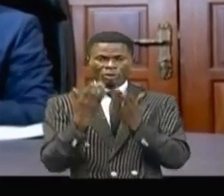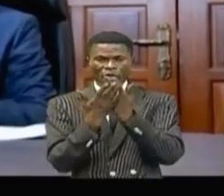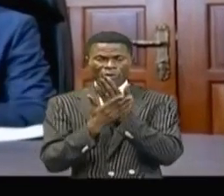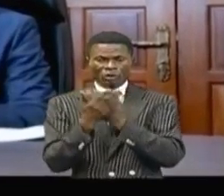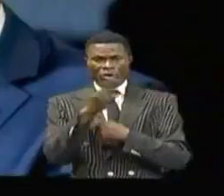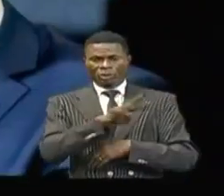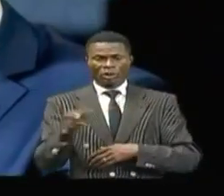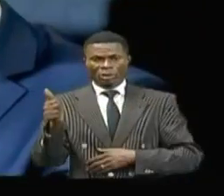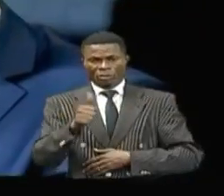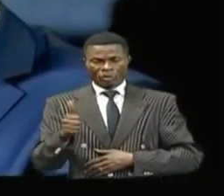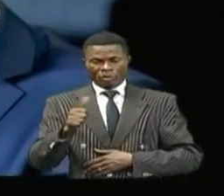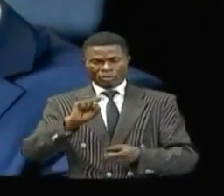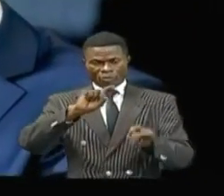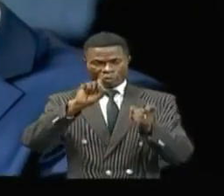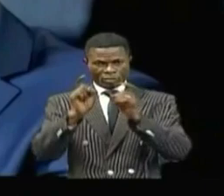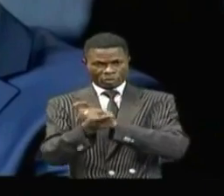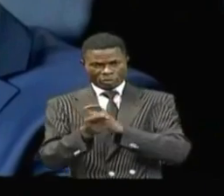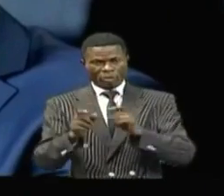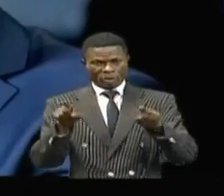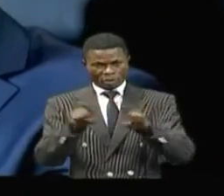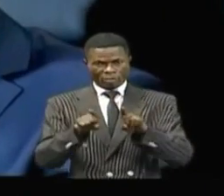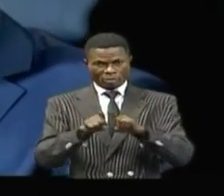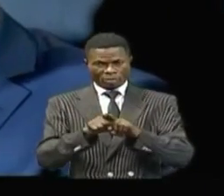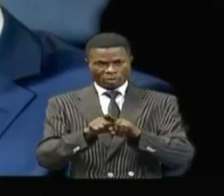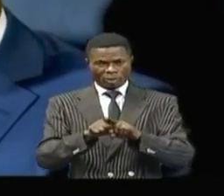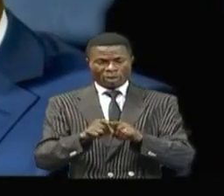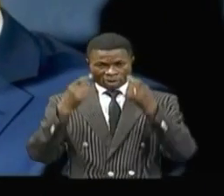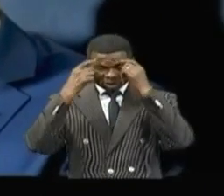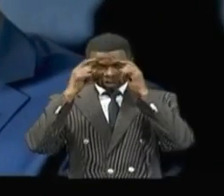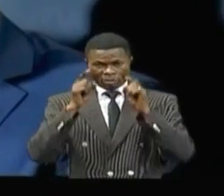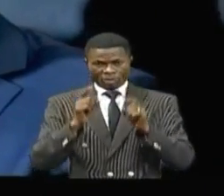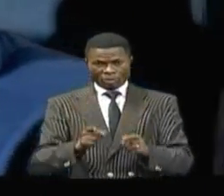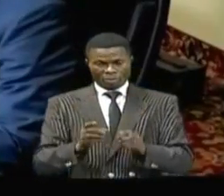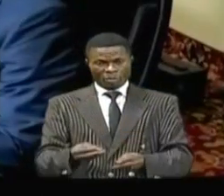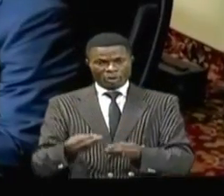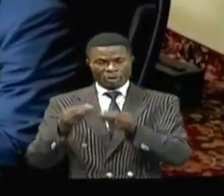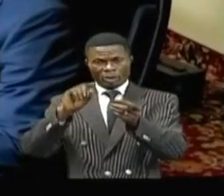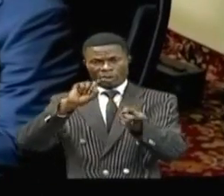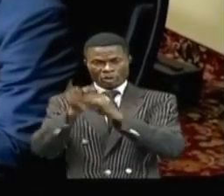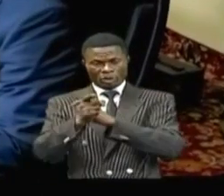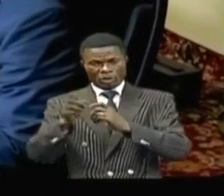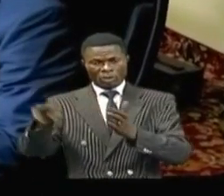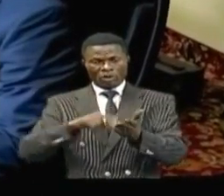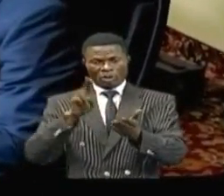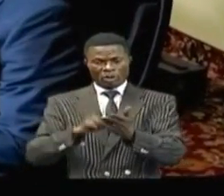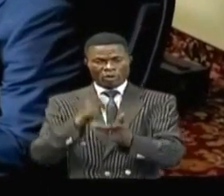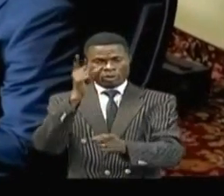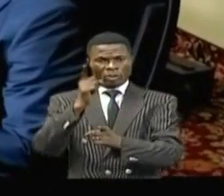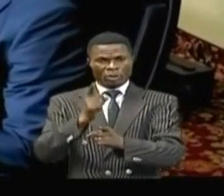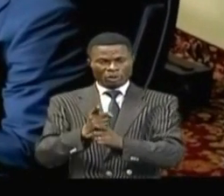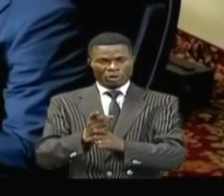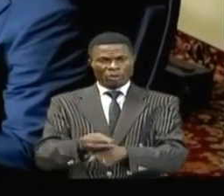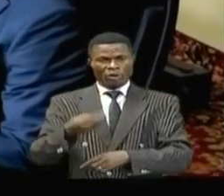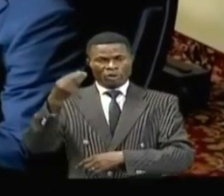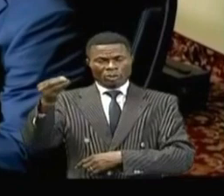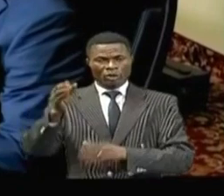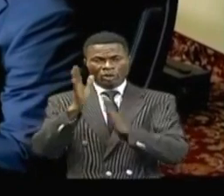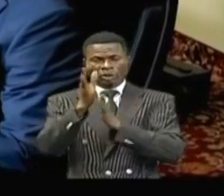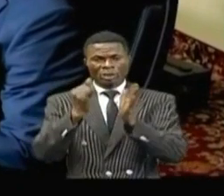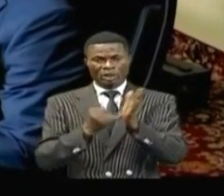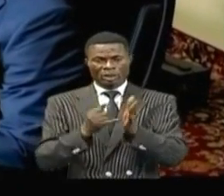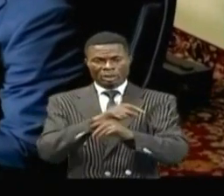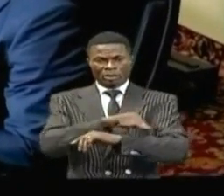2021, les réformes relatives et a pris l'option de les transformer en assignations spécifiques attribuées à 16